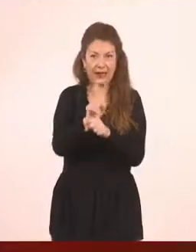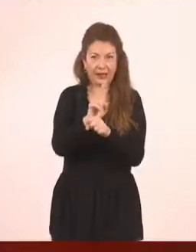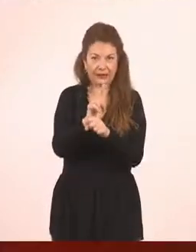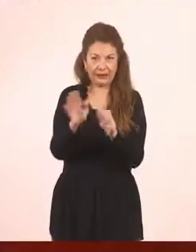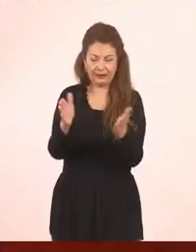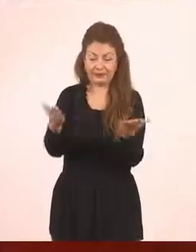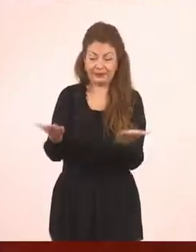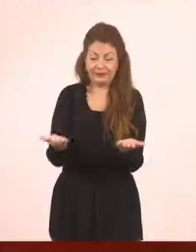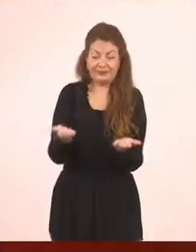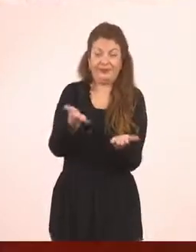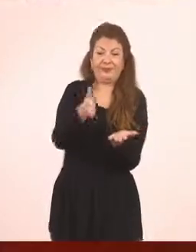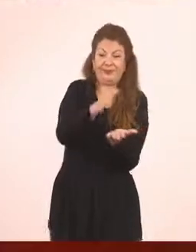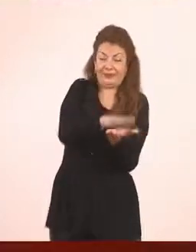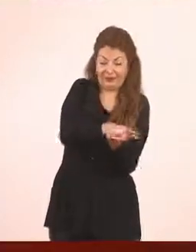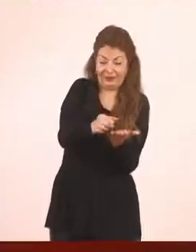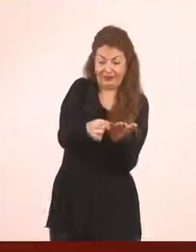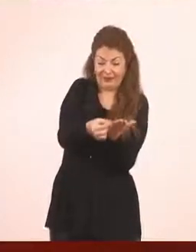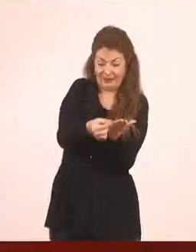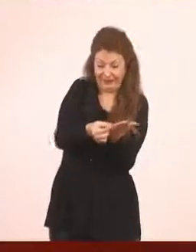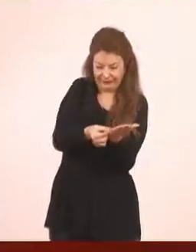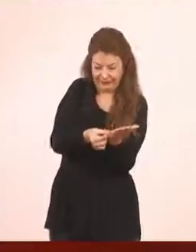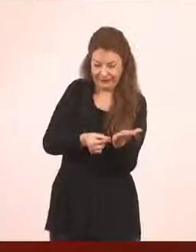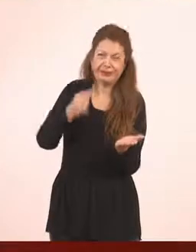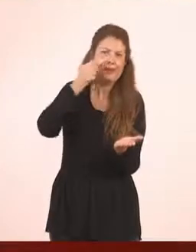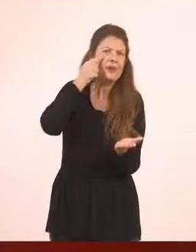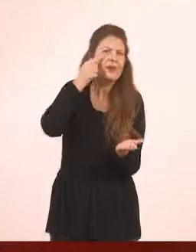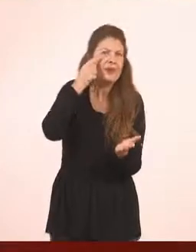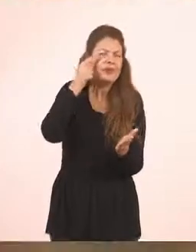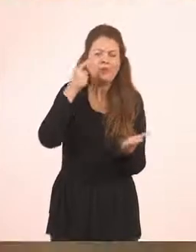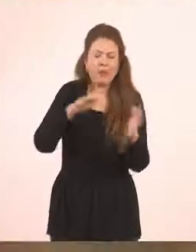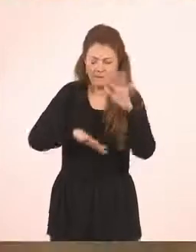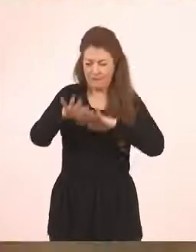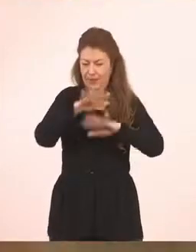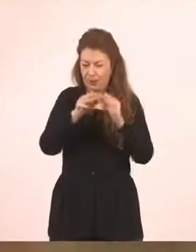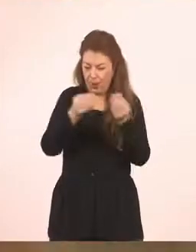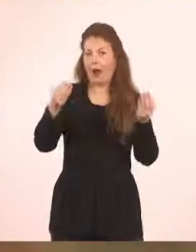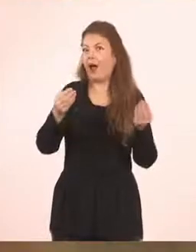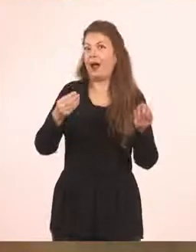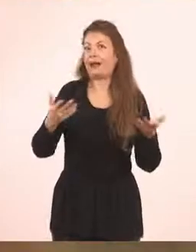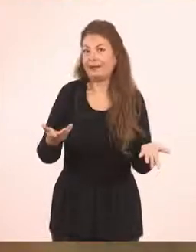τα δύο ουδέτερα χρώματα. Τι μαγικό θα δώσουν.